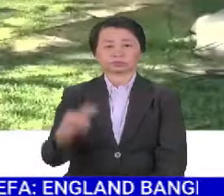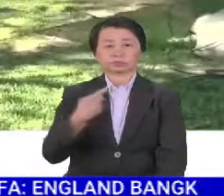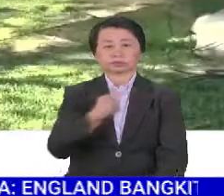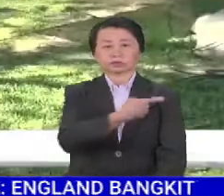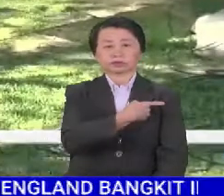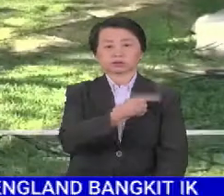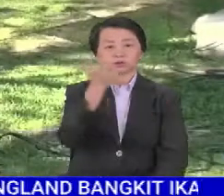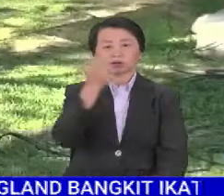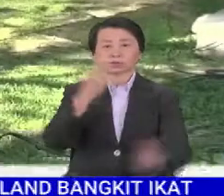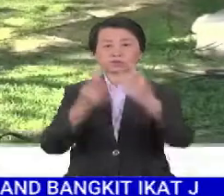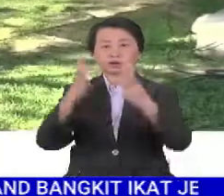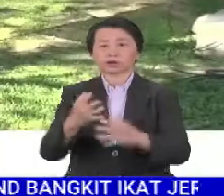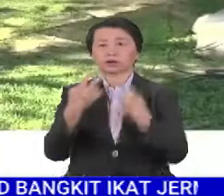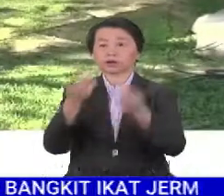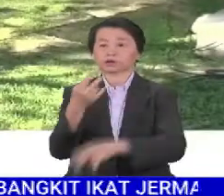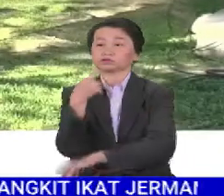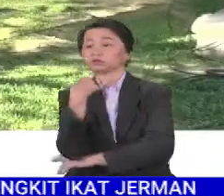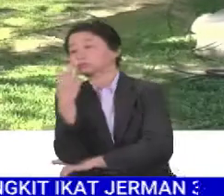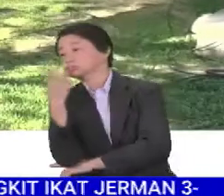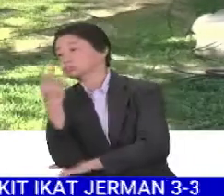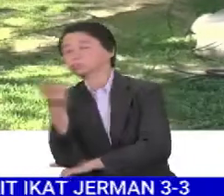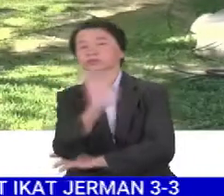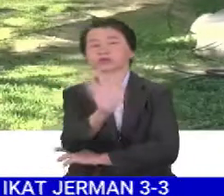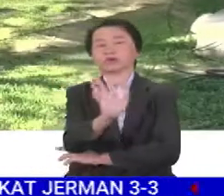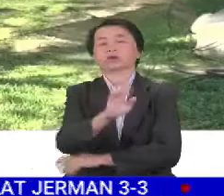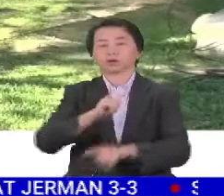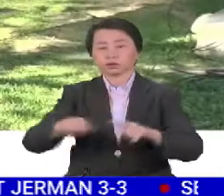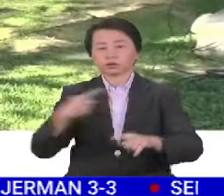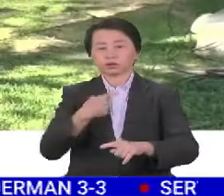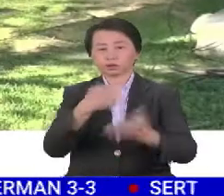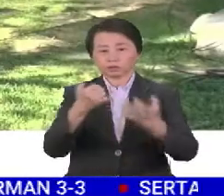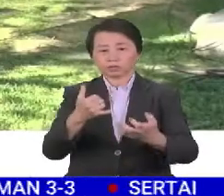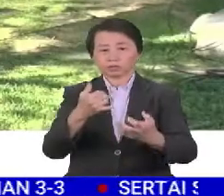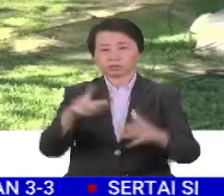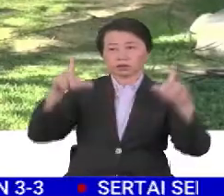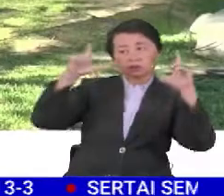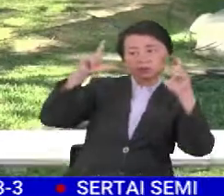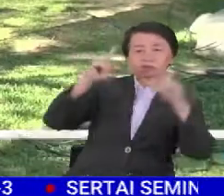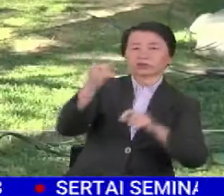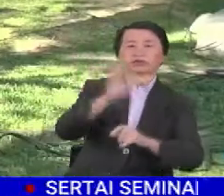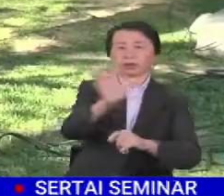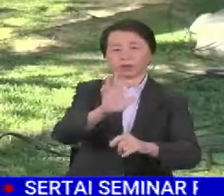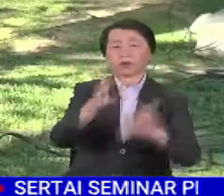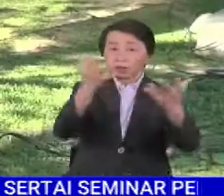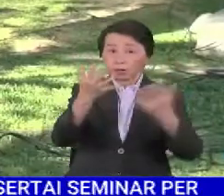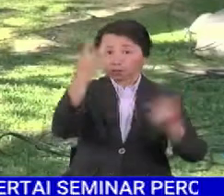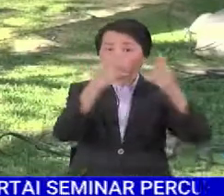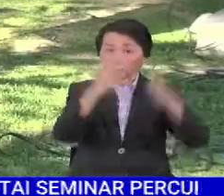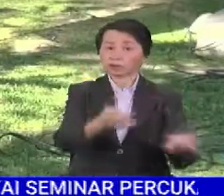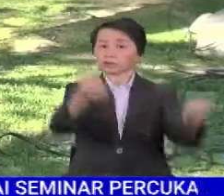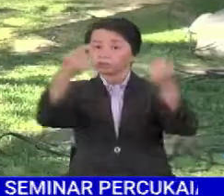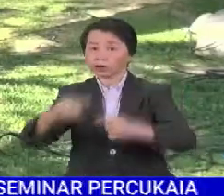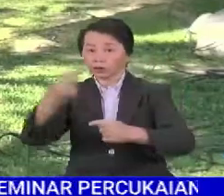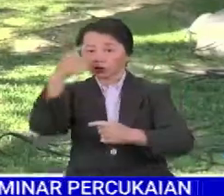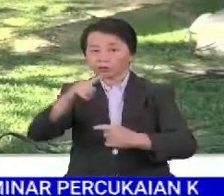beracun atas ini untuk melihat saja dan juga untuk menggambar saja kita mau pengunjung atas ini untuk